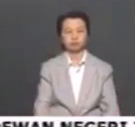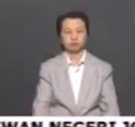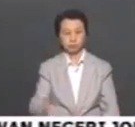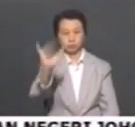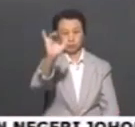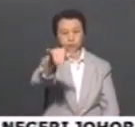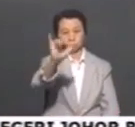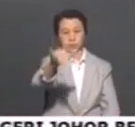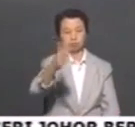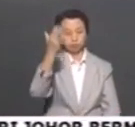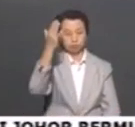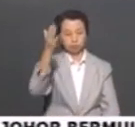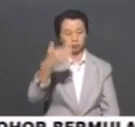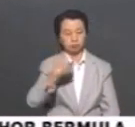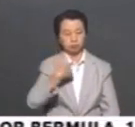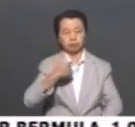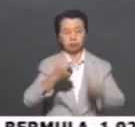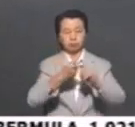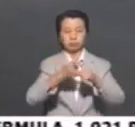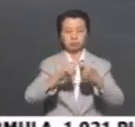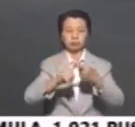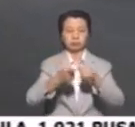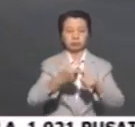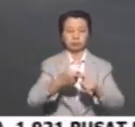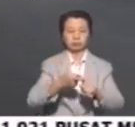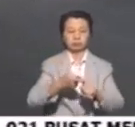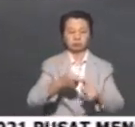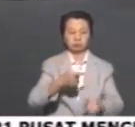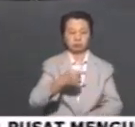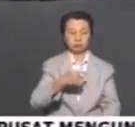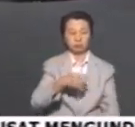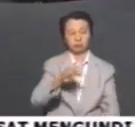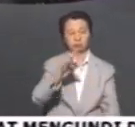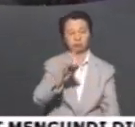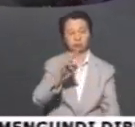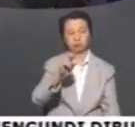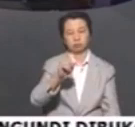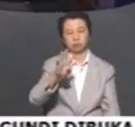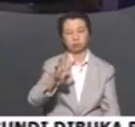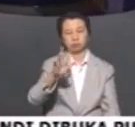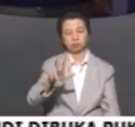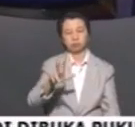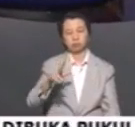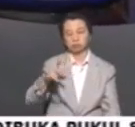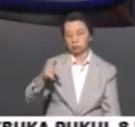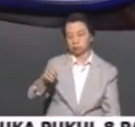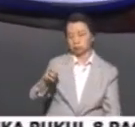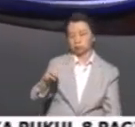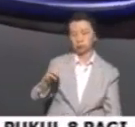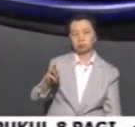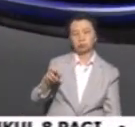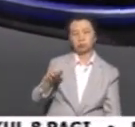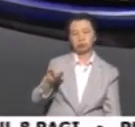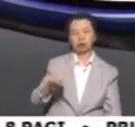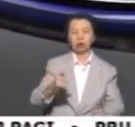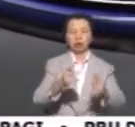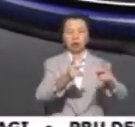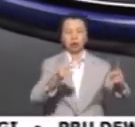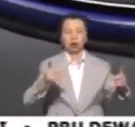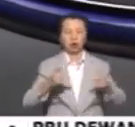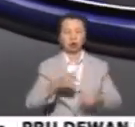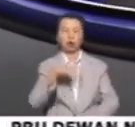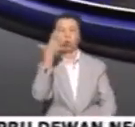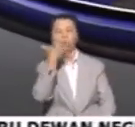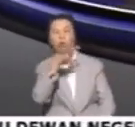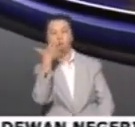Ya, kita akan bersama dengan rakan kita Nurul Huda Abdullah di N43 Permas, juga kursi panas di Permas